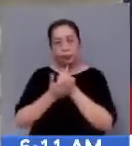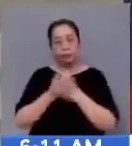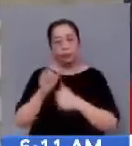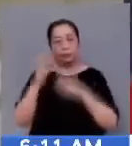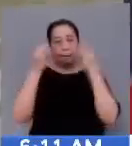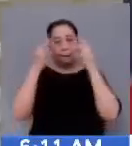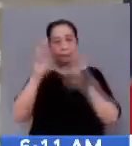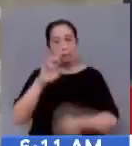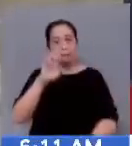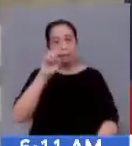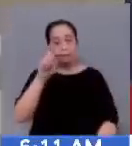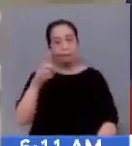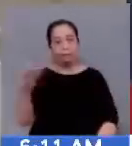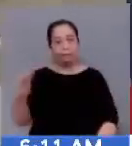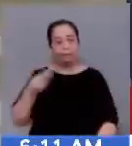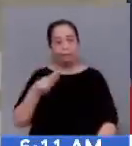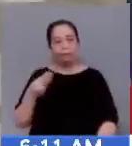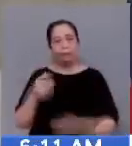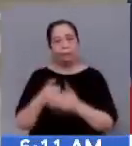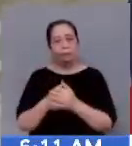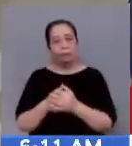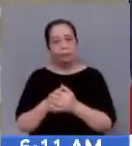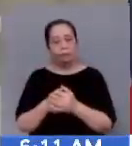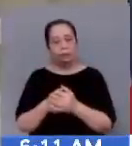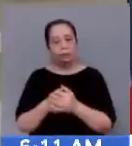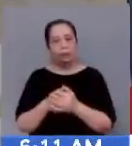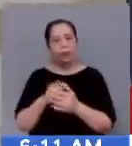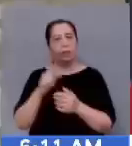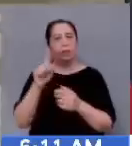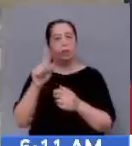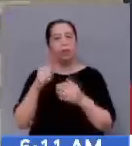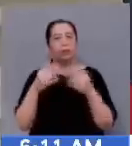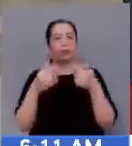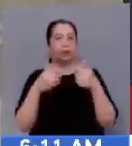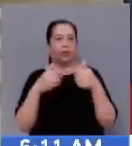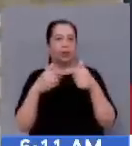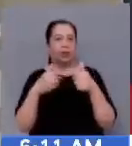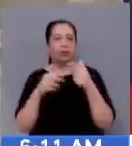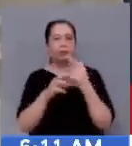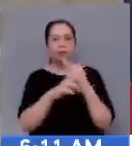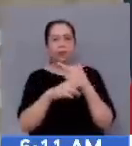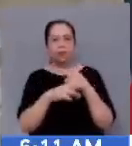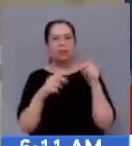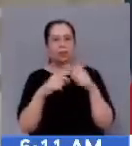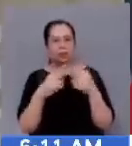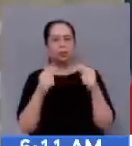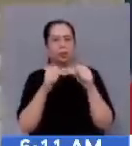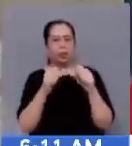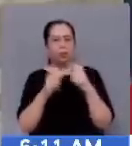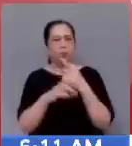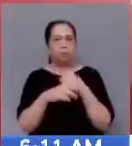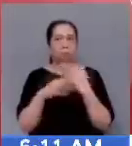ng isang floodgate pero nire-repair namin hanggang ngayon. Baka mamaya,